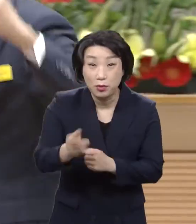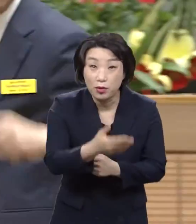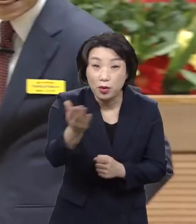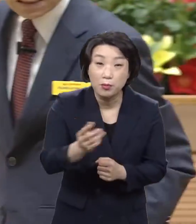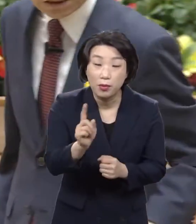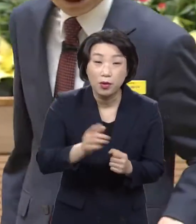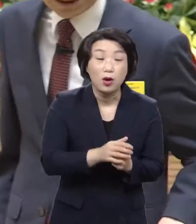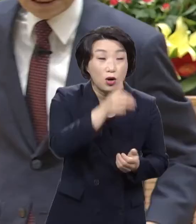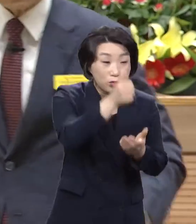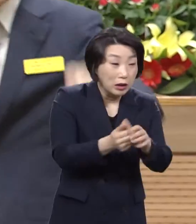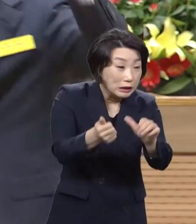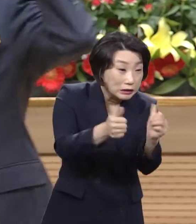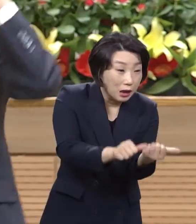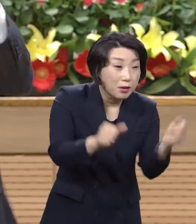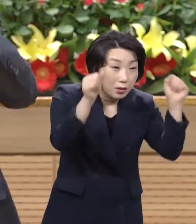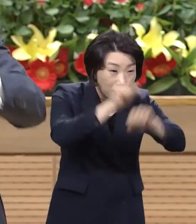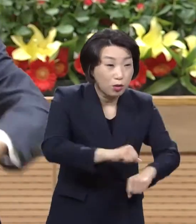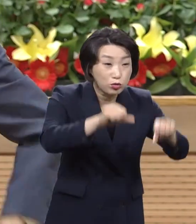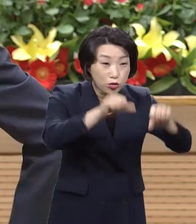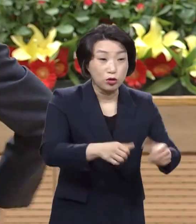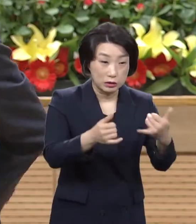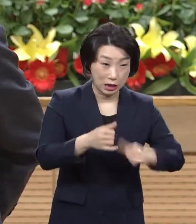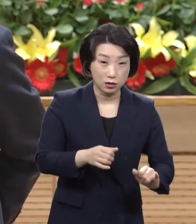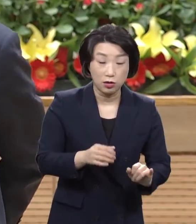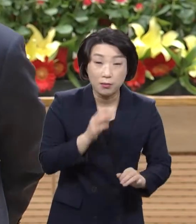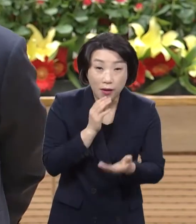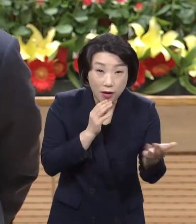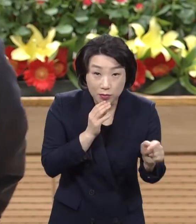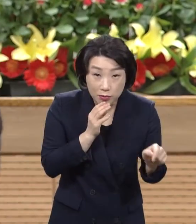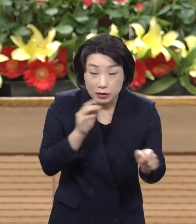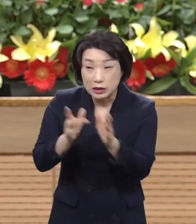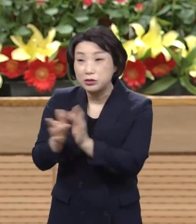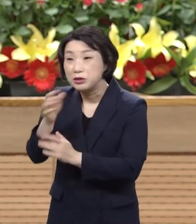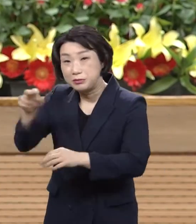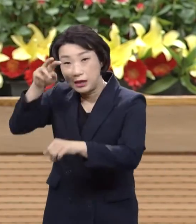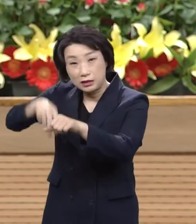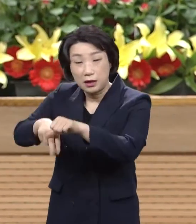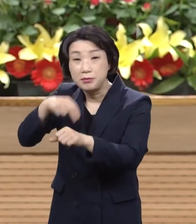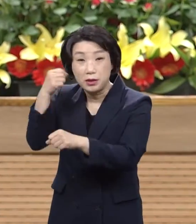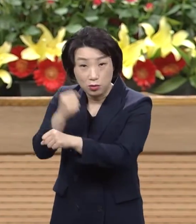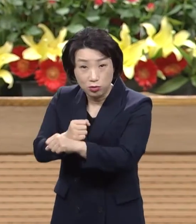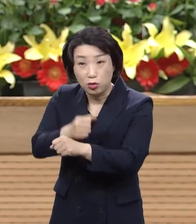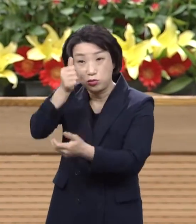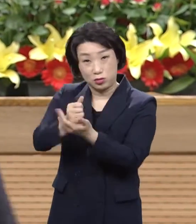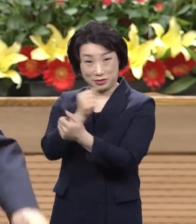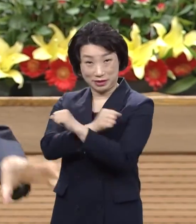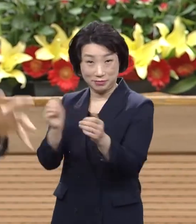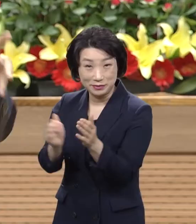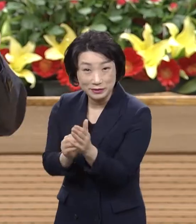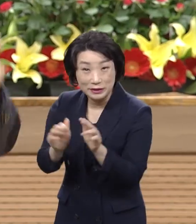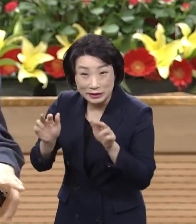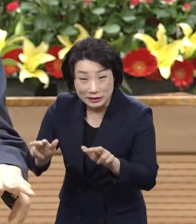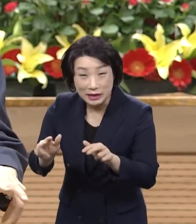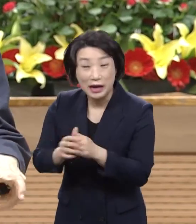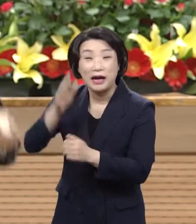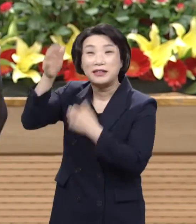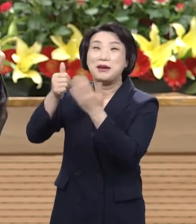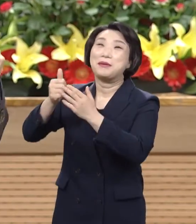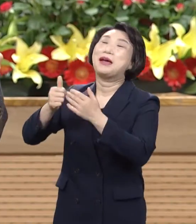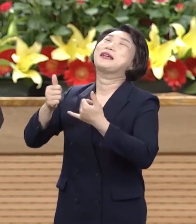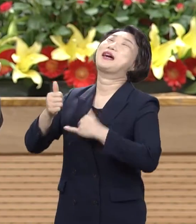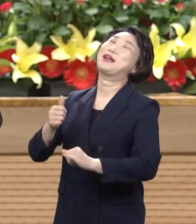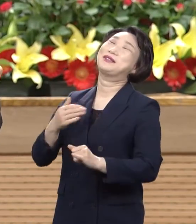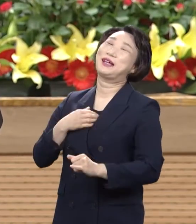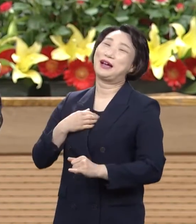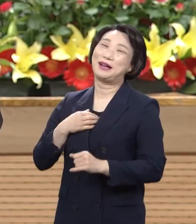저주와 멸망의 자식이 예수 십자가의 피의 공로로 제사함 받고 이제 하나님의